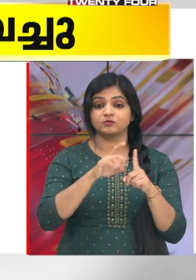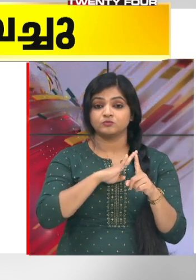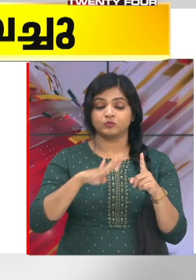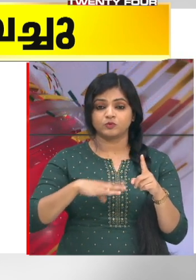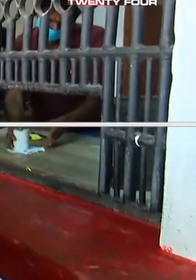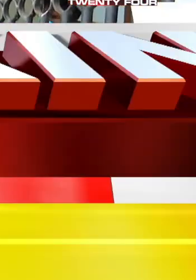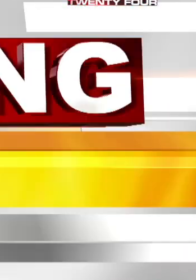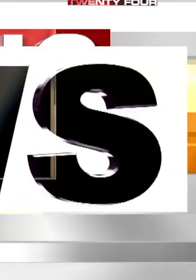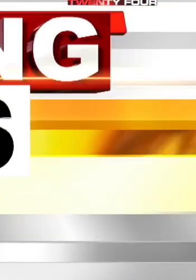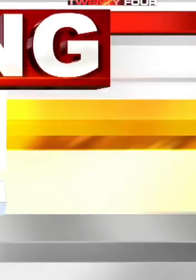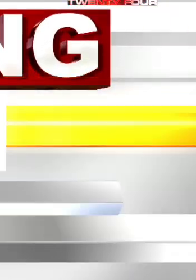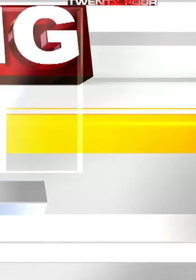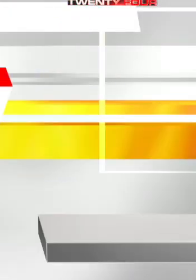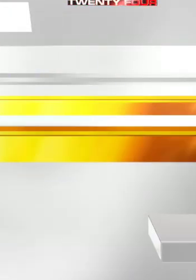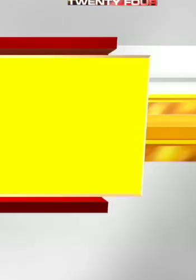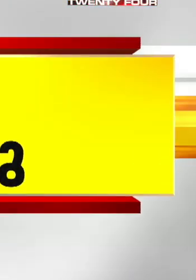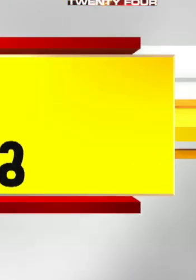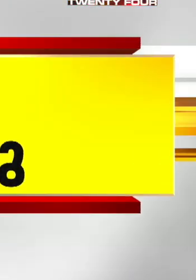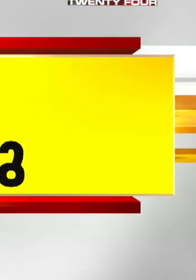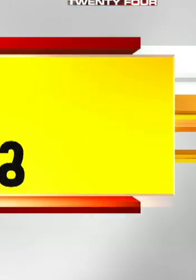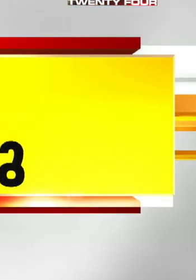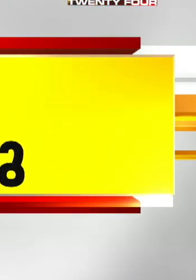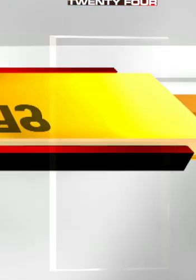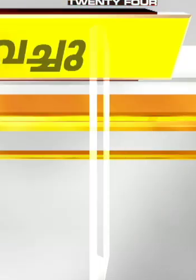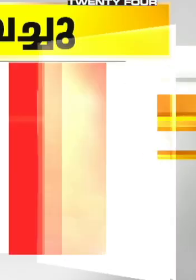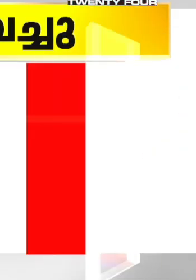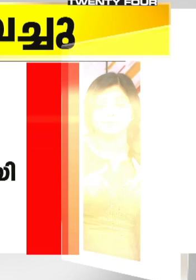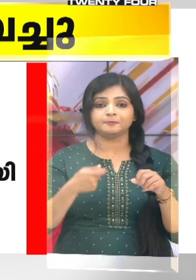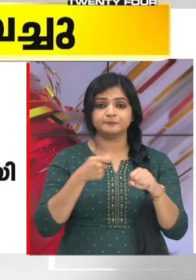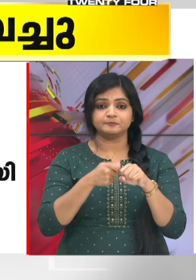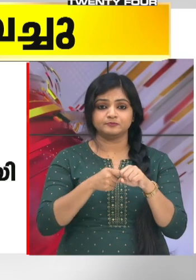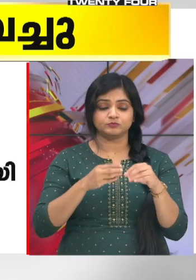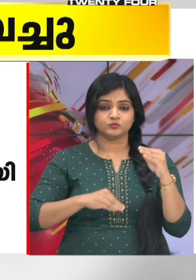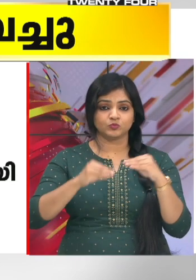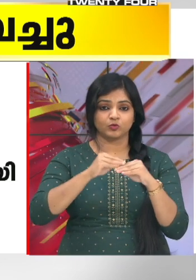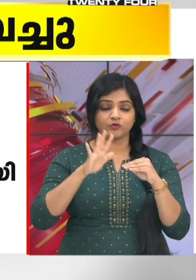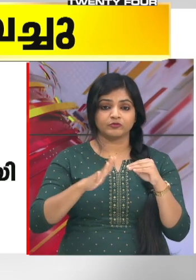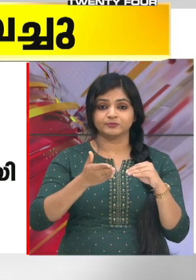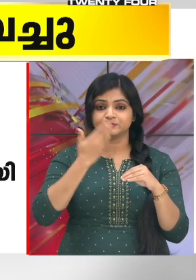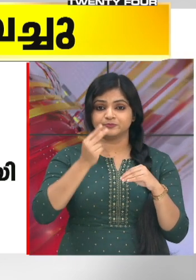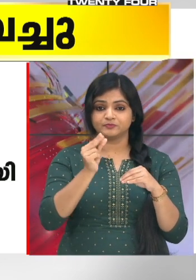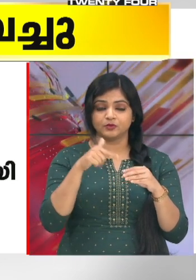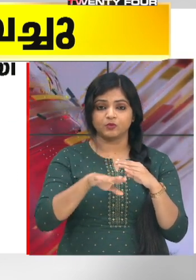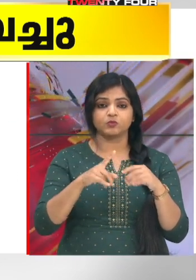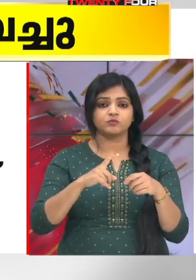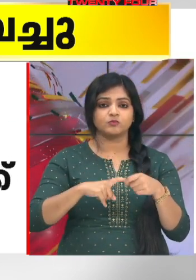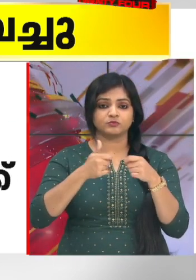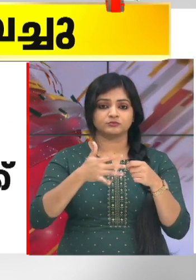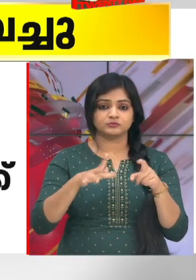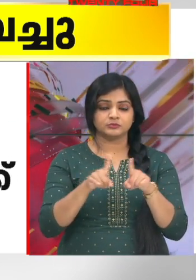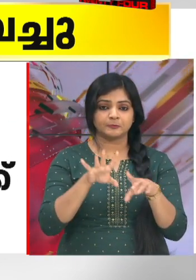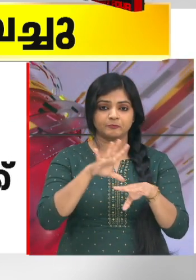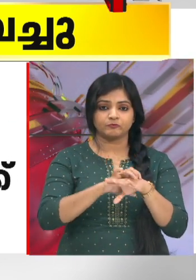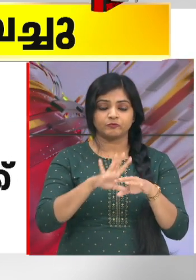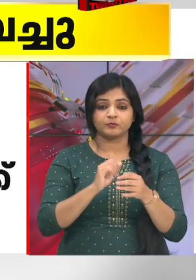Magarevula, നേരത്തെ ഗുരുതര ആരോഗ്യ പ്രശ്നങ്ങൾ ഉണ്ടാക്കുന്ന 14 കീടനാശിനികളുടെ സാന്നിധ്യം അരവണ ഉണ്ടാക്കാൻ ഉപയോഗിക്കുന്ന ഏലക്കയിൽ കണ്ടെത്തിയിരുന്നു